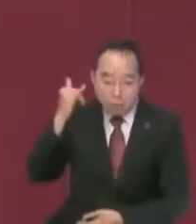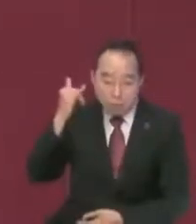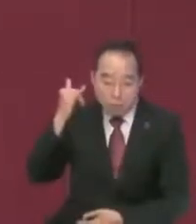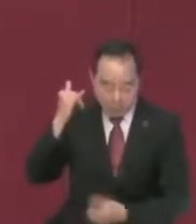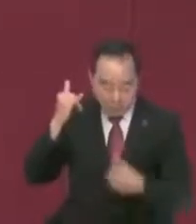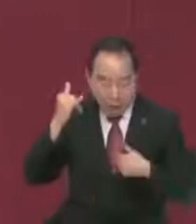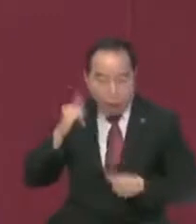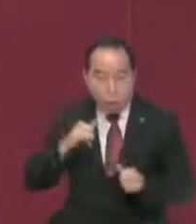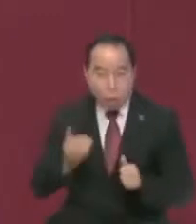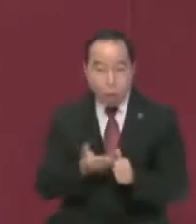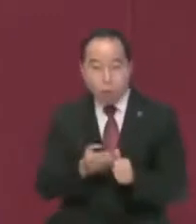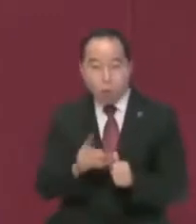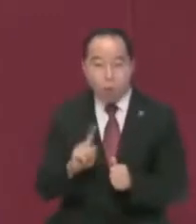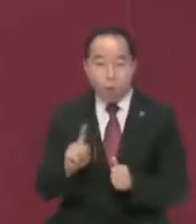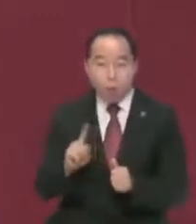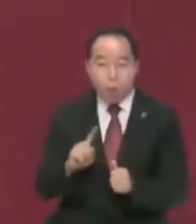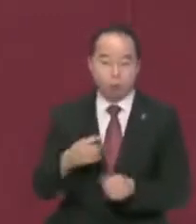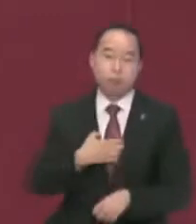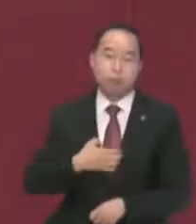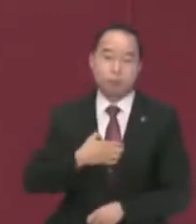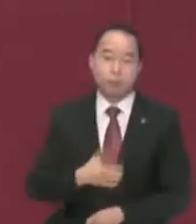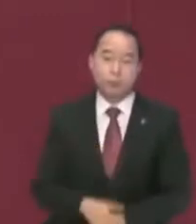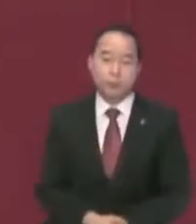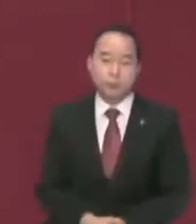나날이 막막합니다.